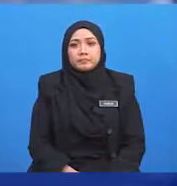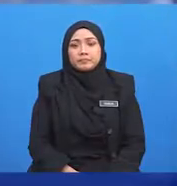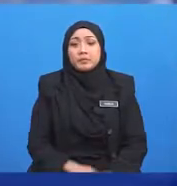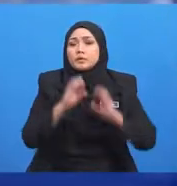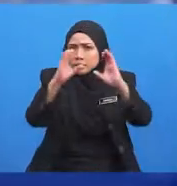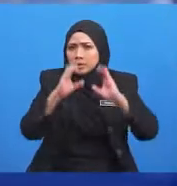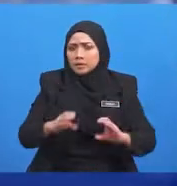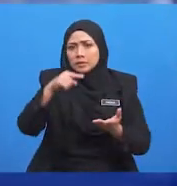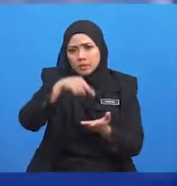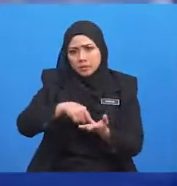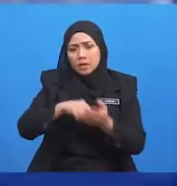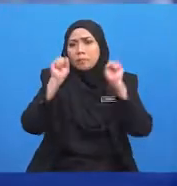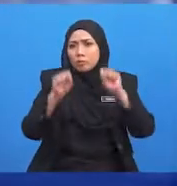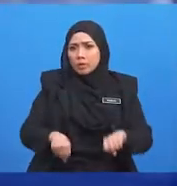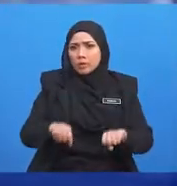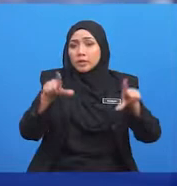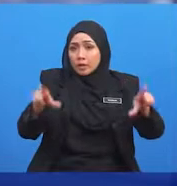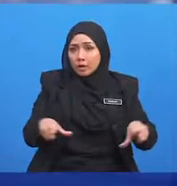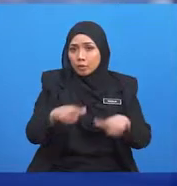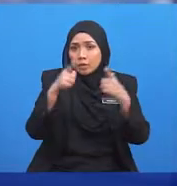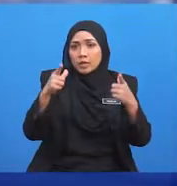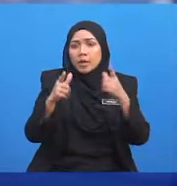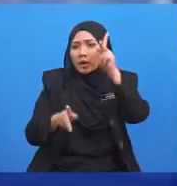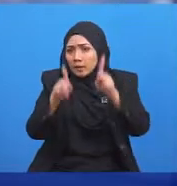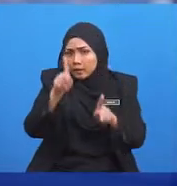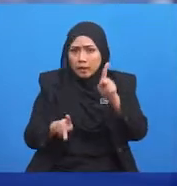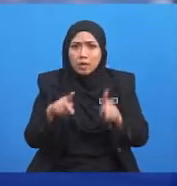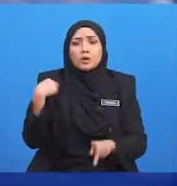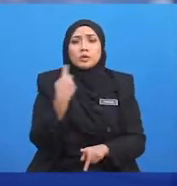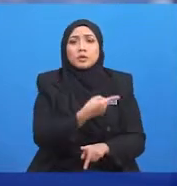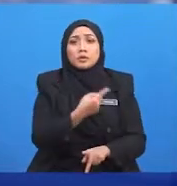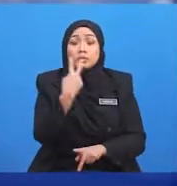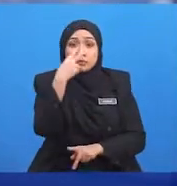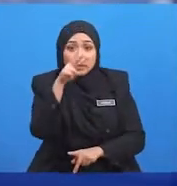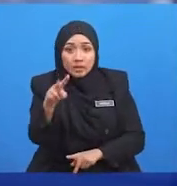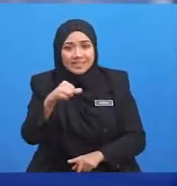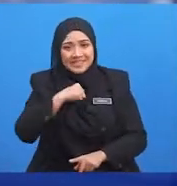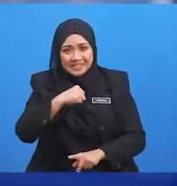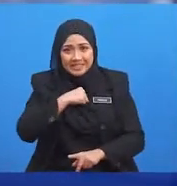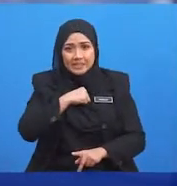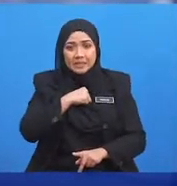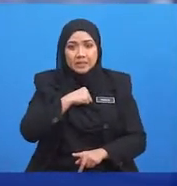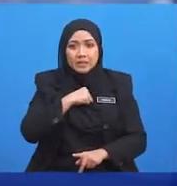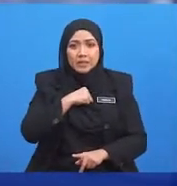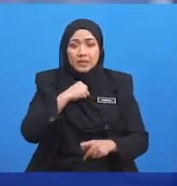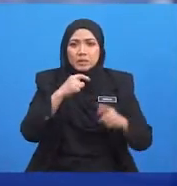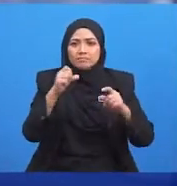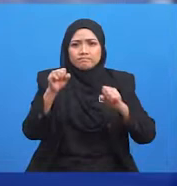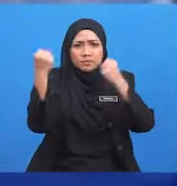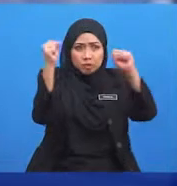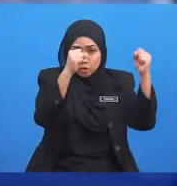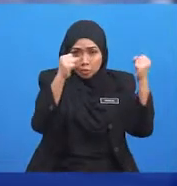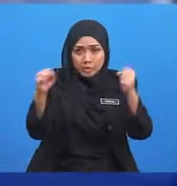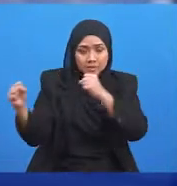Kaedah ini boleh dilakukan jika anda ingin melihat sendiri situasi sebenar